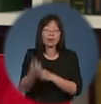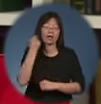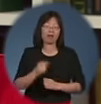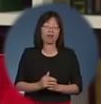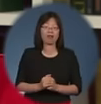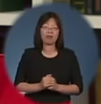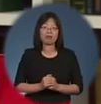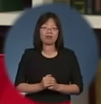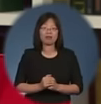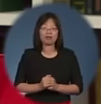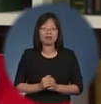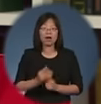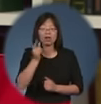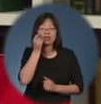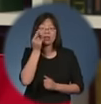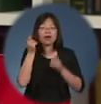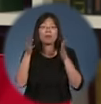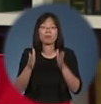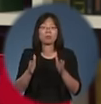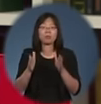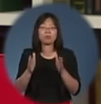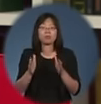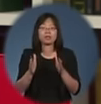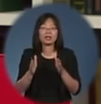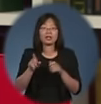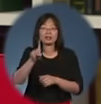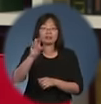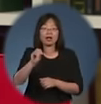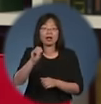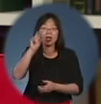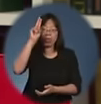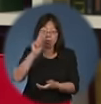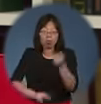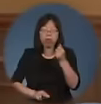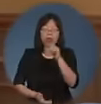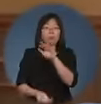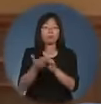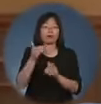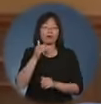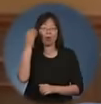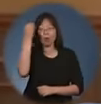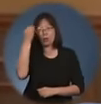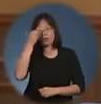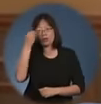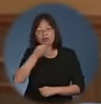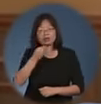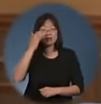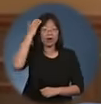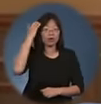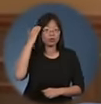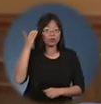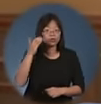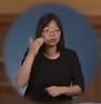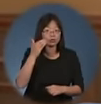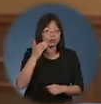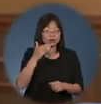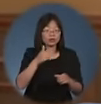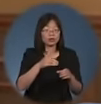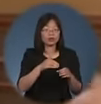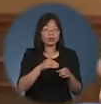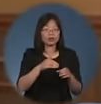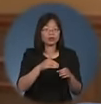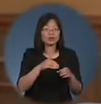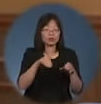어 한 달여만에 10만 불를 돌파했어요 우리 문단의 최초 밀리언 셀러 밀리언 셀러가